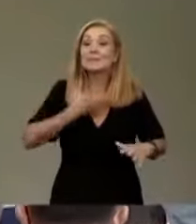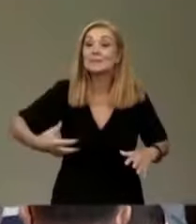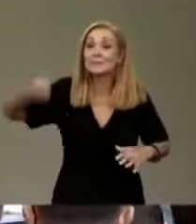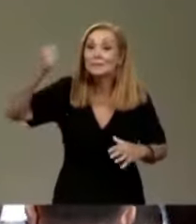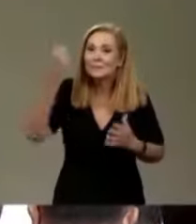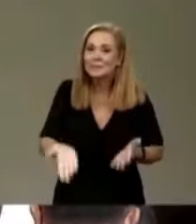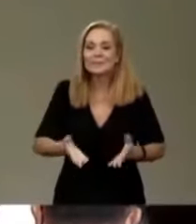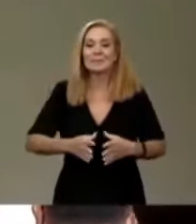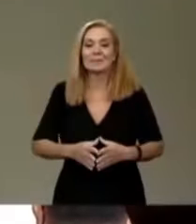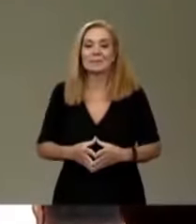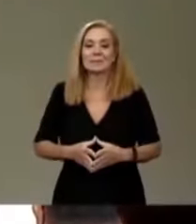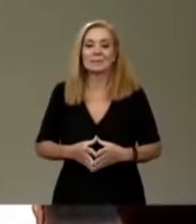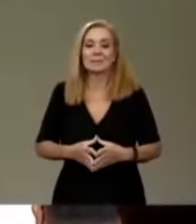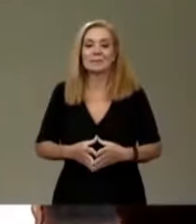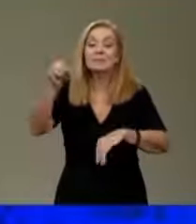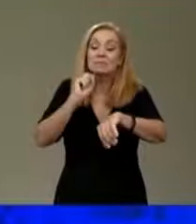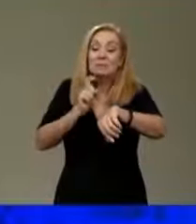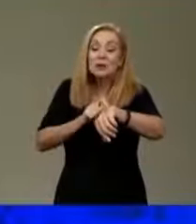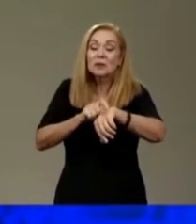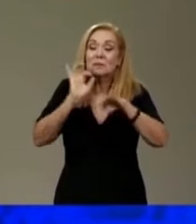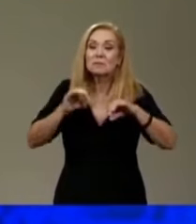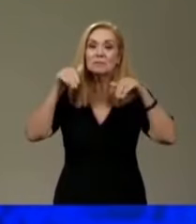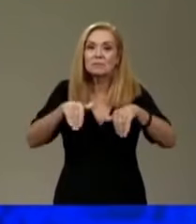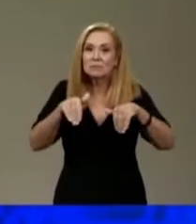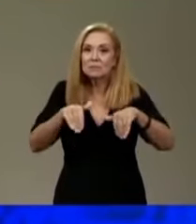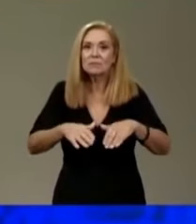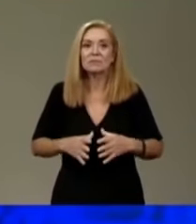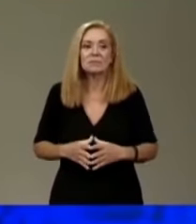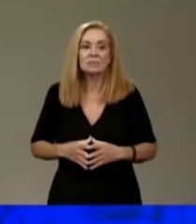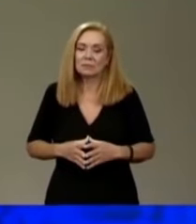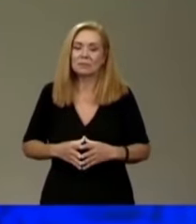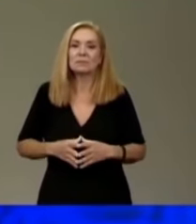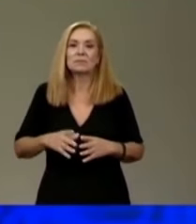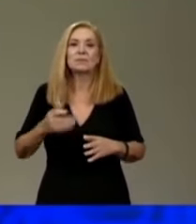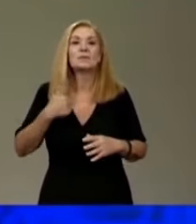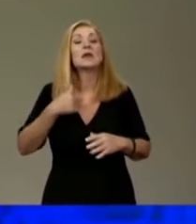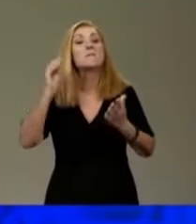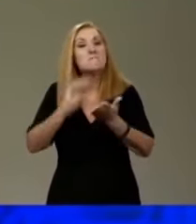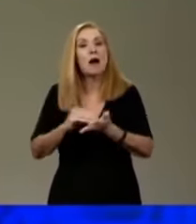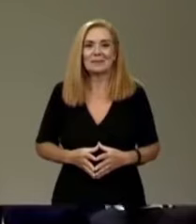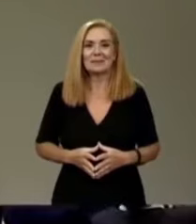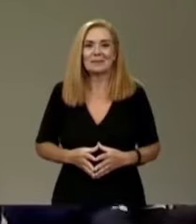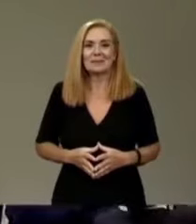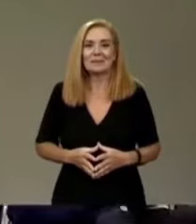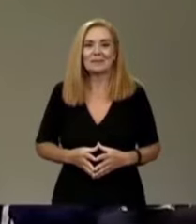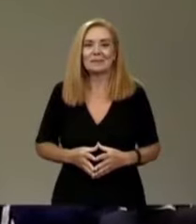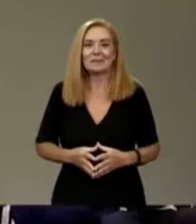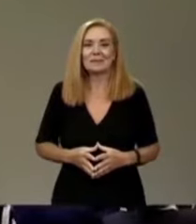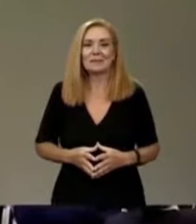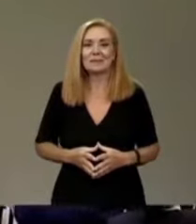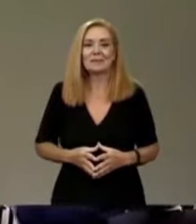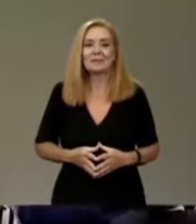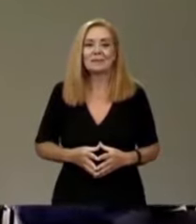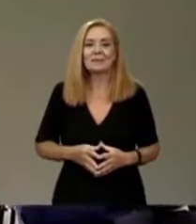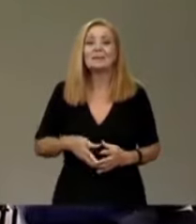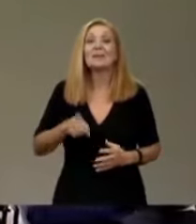Повышение средней и минимальной заработной платы, а также улучшение национальной системы здравоохранения – два ключевых приоритета его второго